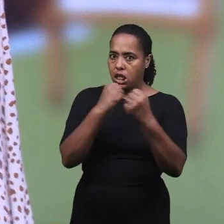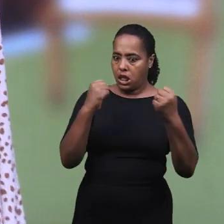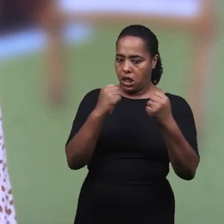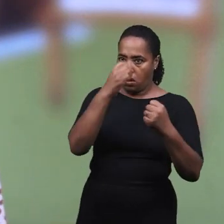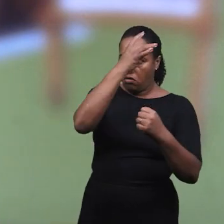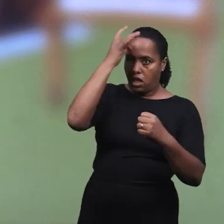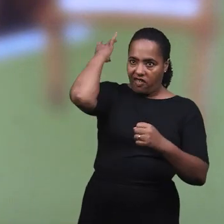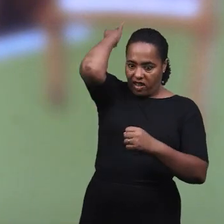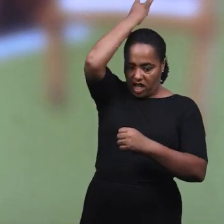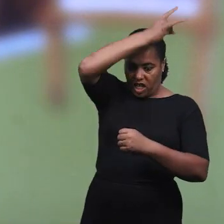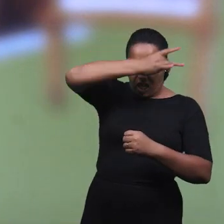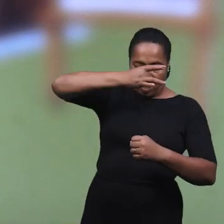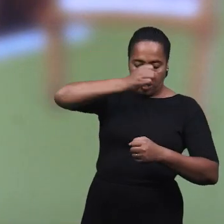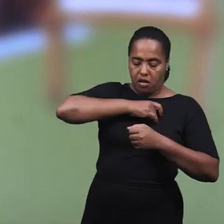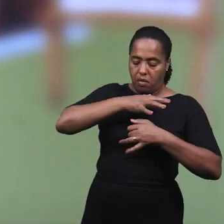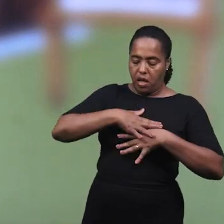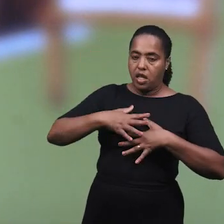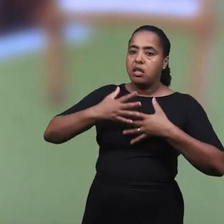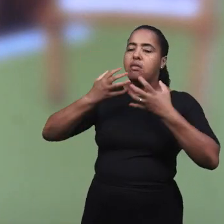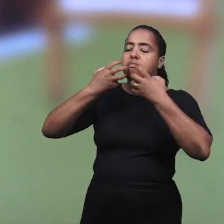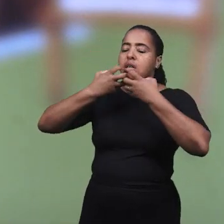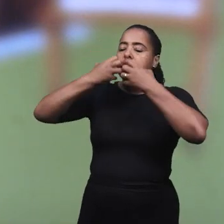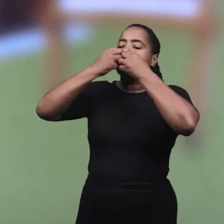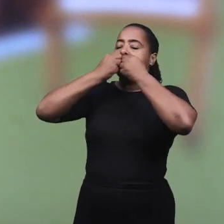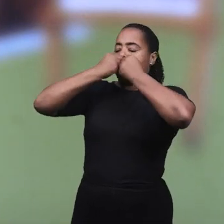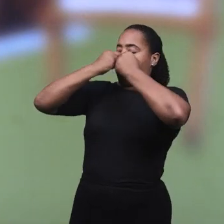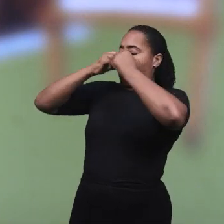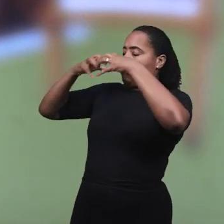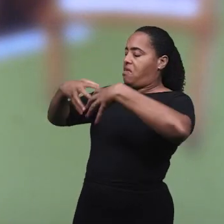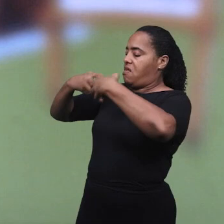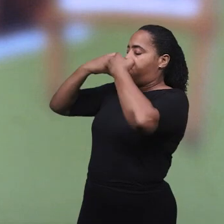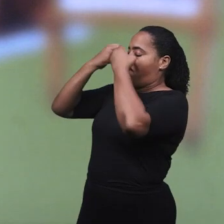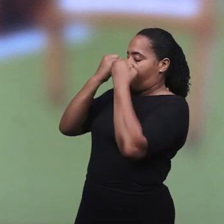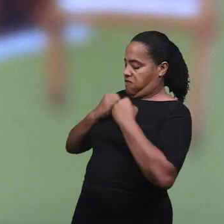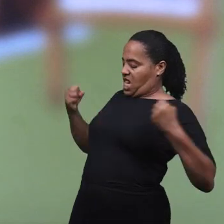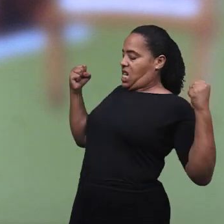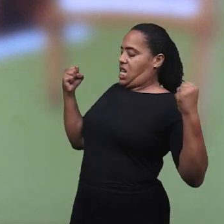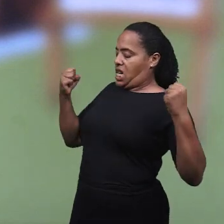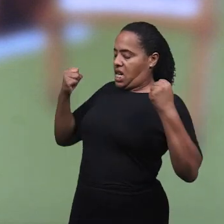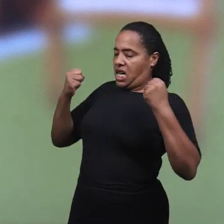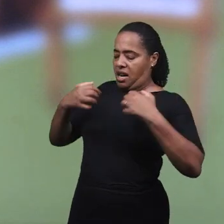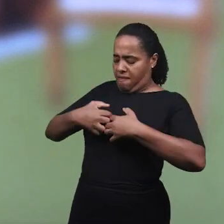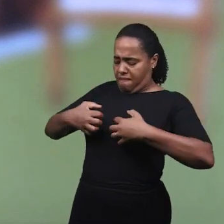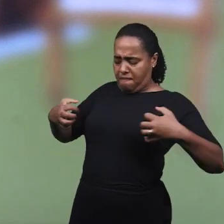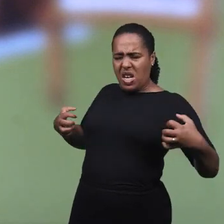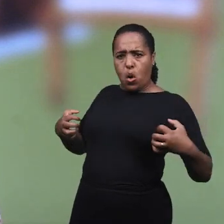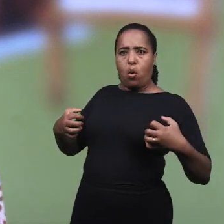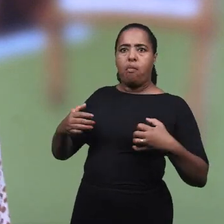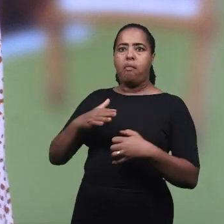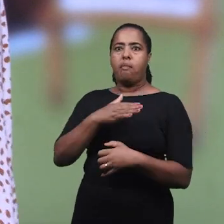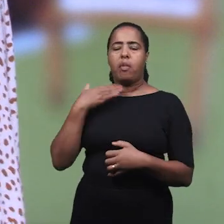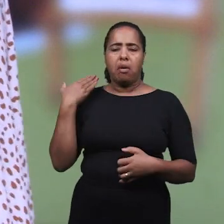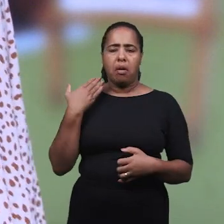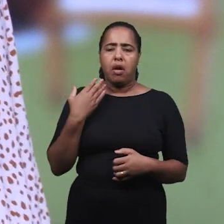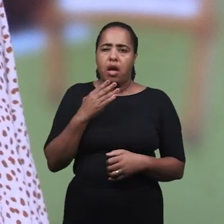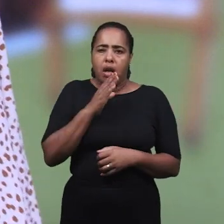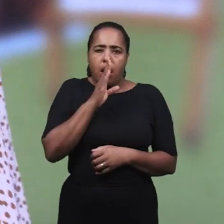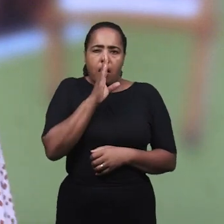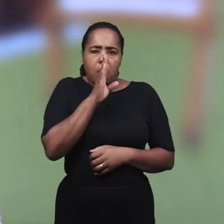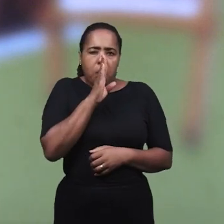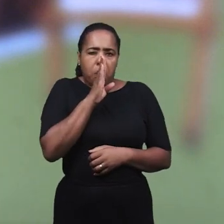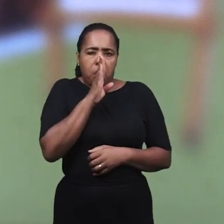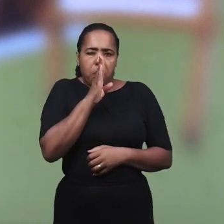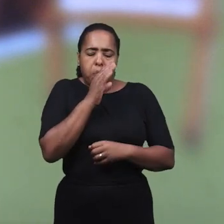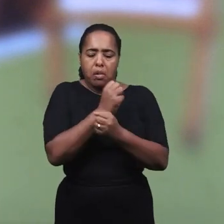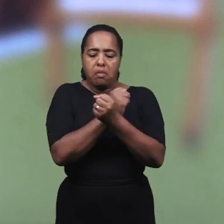a pris ce lion comme c'était un chevreuil. Il a déchiré au milieu, il a tué le chevreuil. Samson n'a rien compté